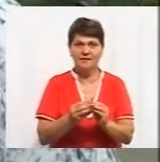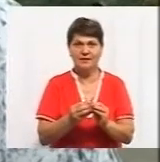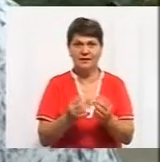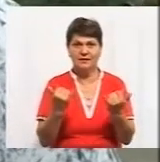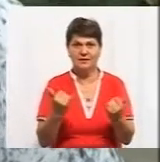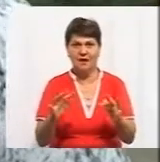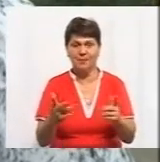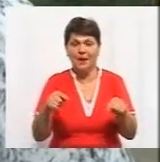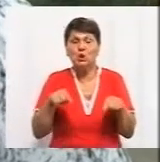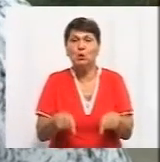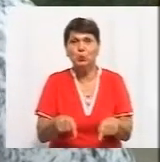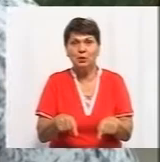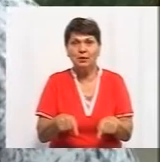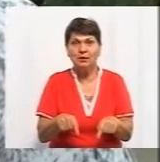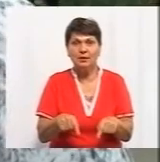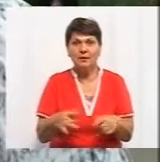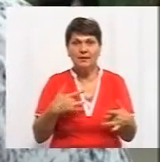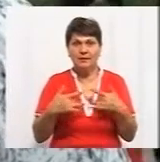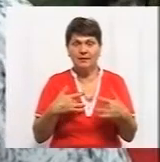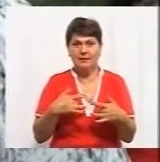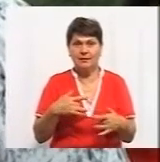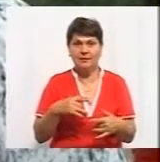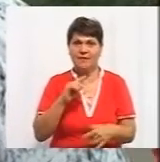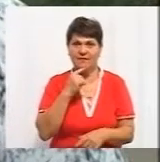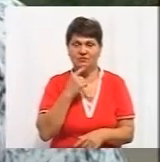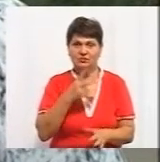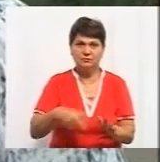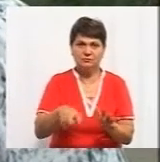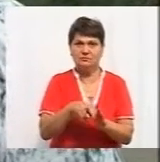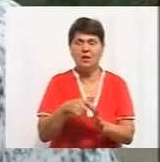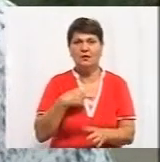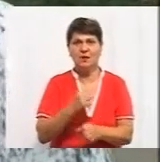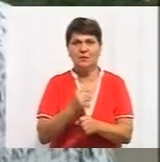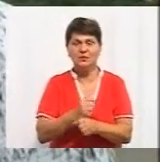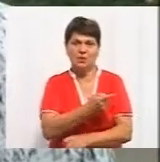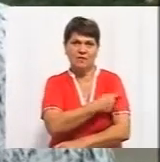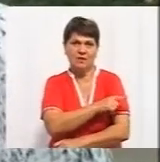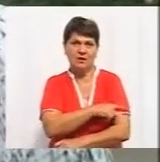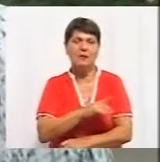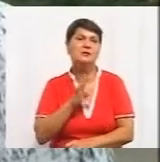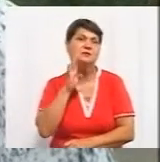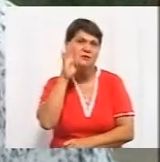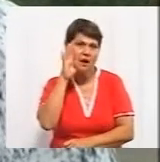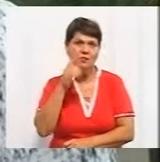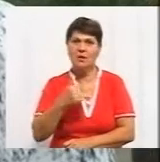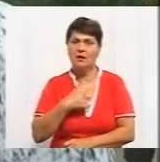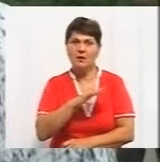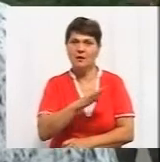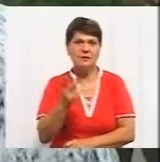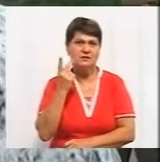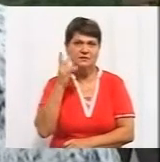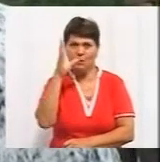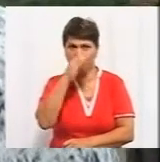момент тут, на театрі, важко сісти. Я працюю в лікарні, то зранку я не завжди